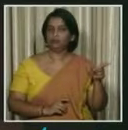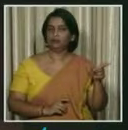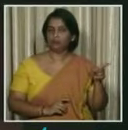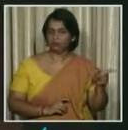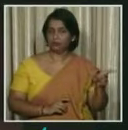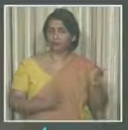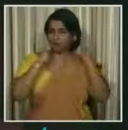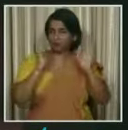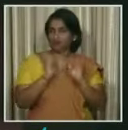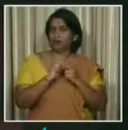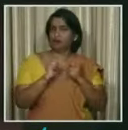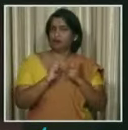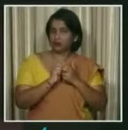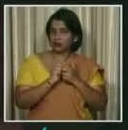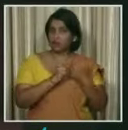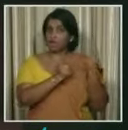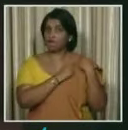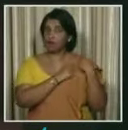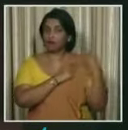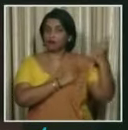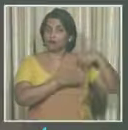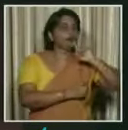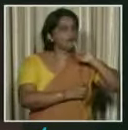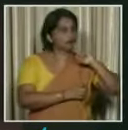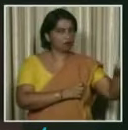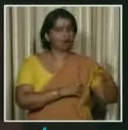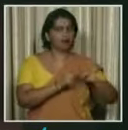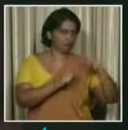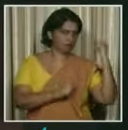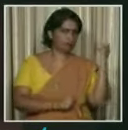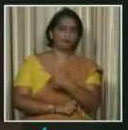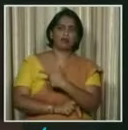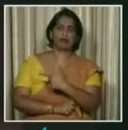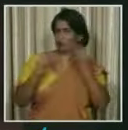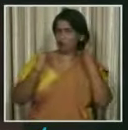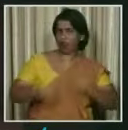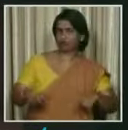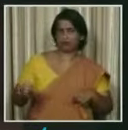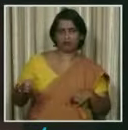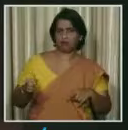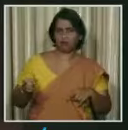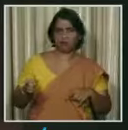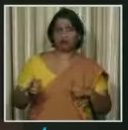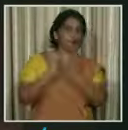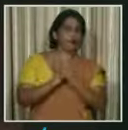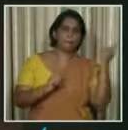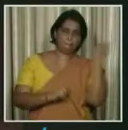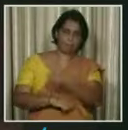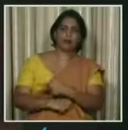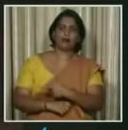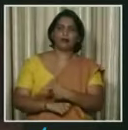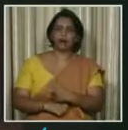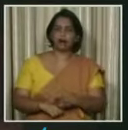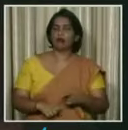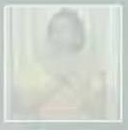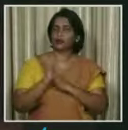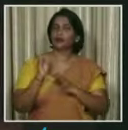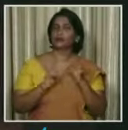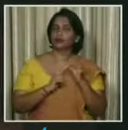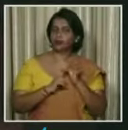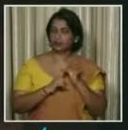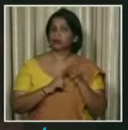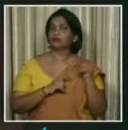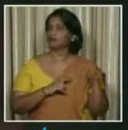මහා ව්‍යසනයට වගකිව යුතු කණ්ඩායම වලට කියන්න ඕනේ මේකයි සිදු වෙලා තිබෙන හානිය. මෙන්න මේක තමයි තක්සේරු. දැන් මේක වෙන්නේ අනිත් පැත්තට.